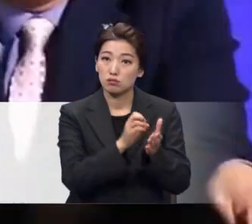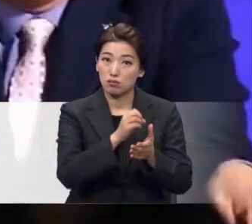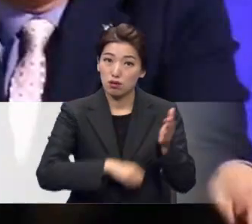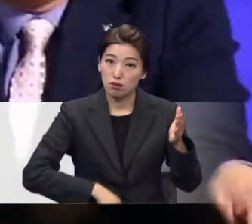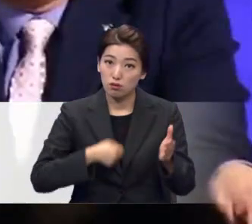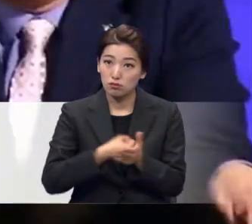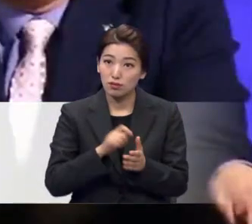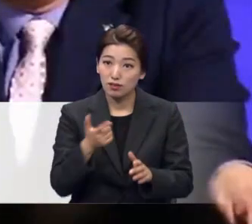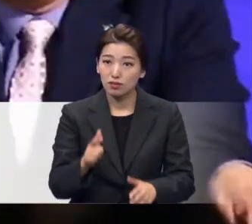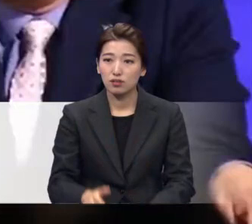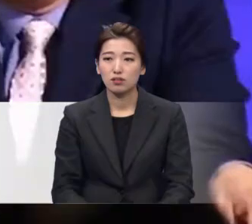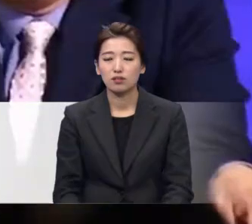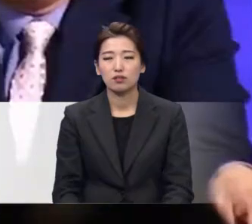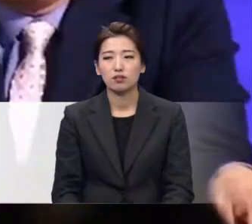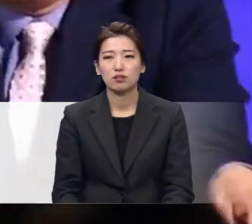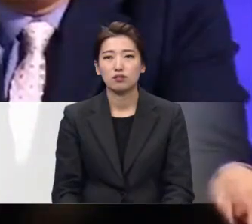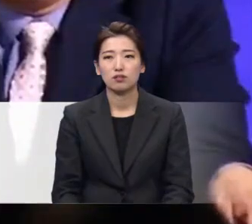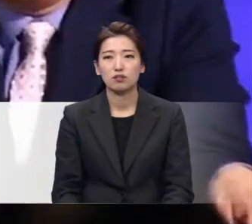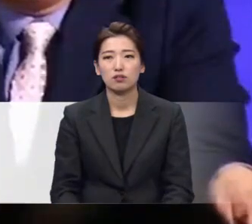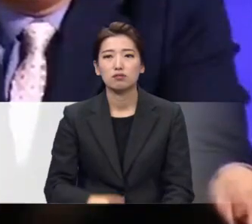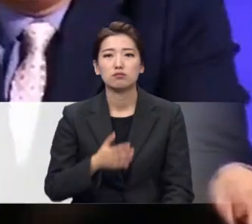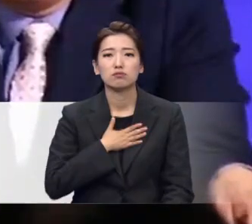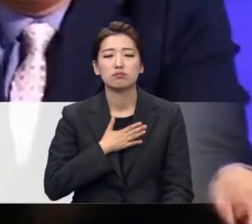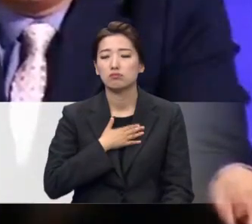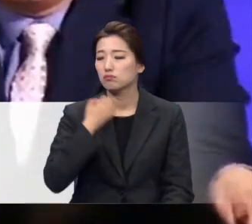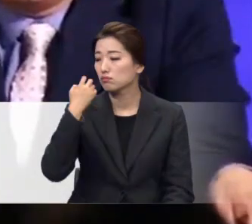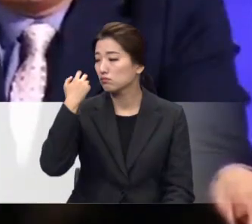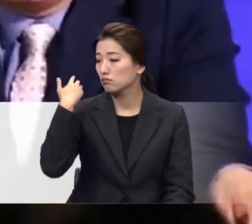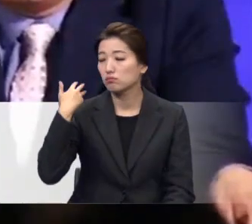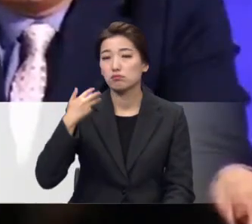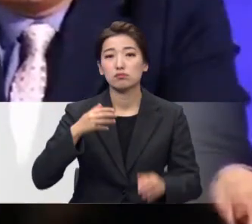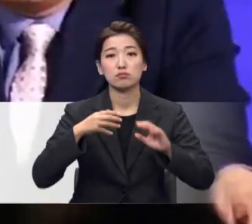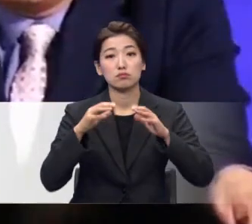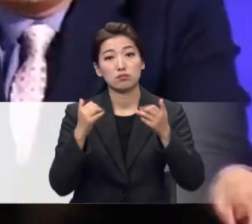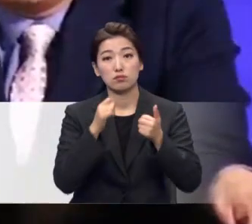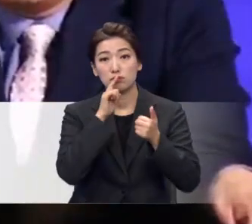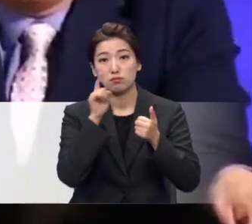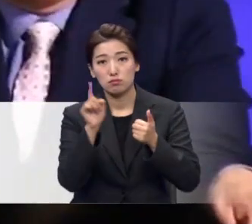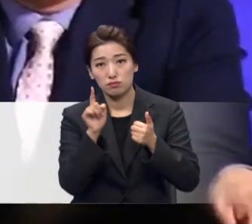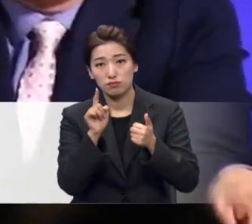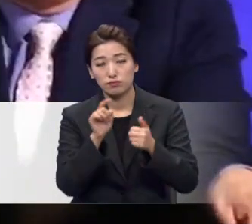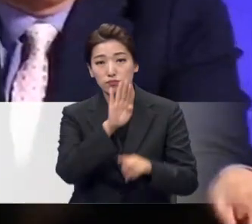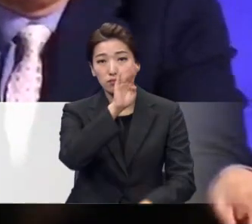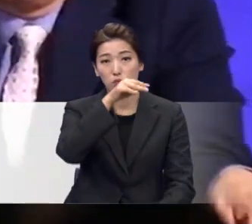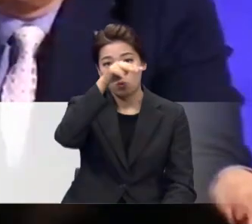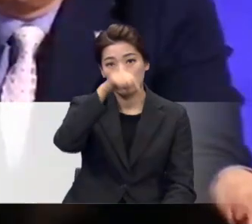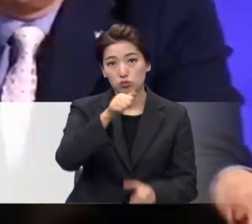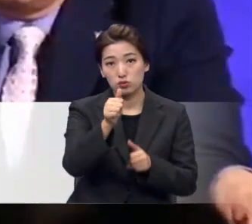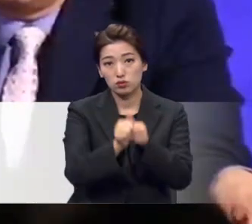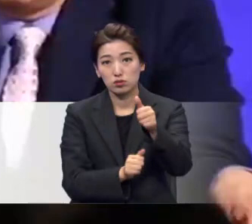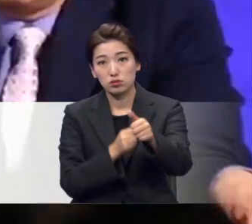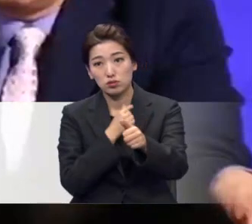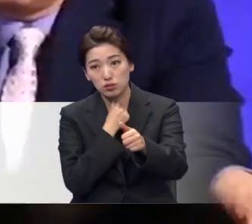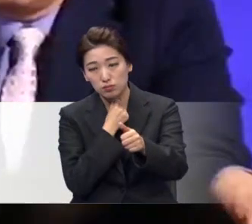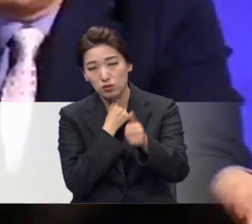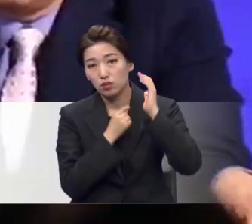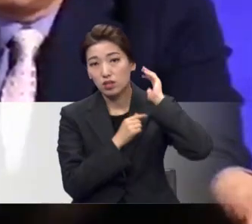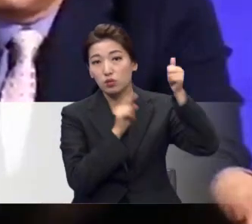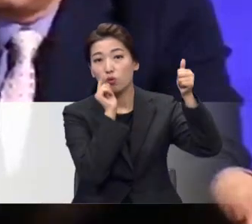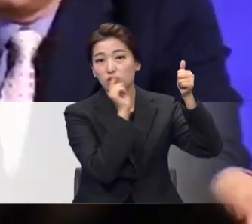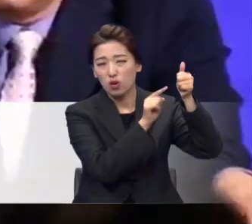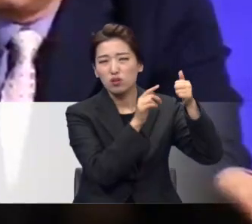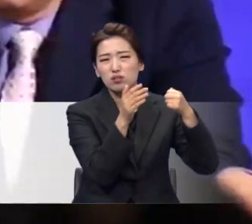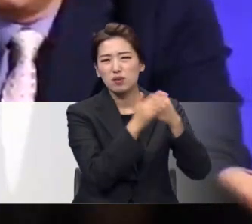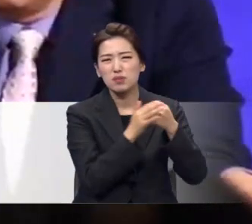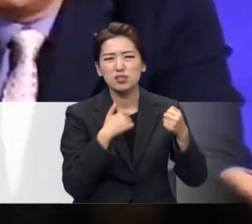나오더라고요네 그저께 국회에서도 보수가이기는 첫 번째 조건으로 대통령이 걸어 놓은 저주를 풀어 달라고